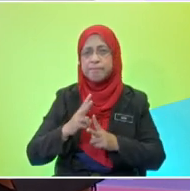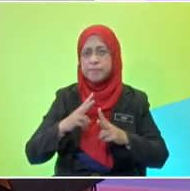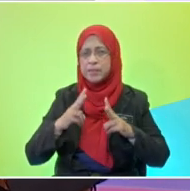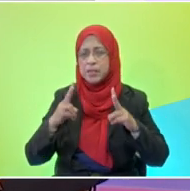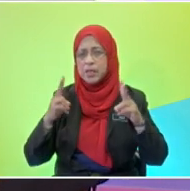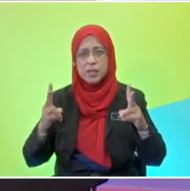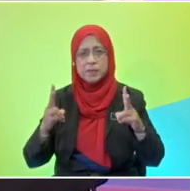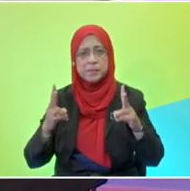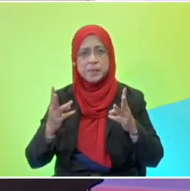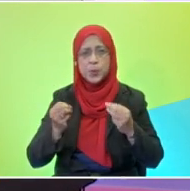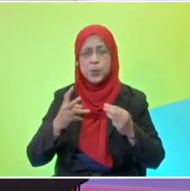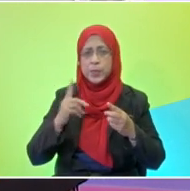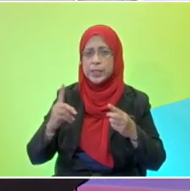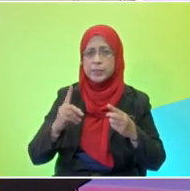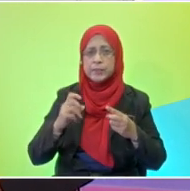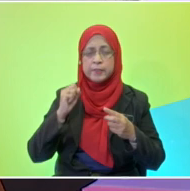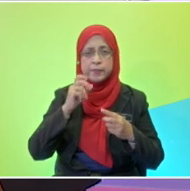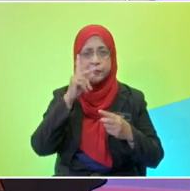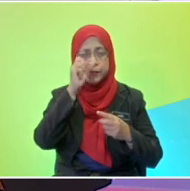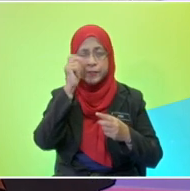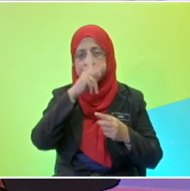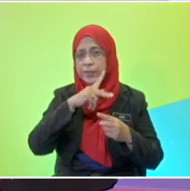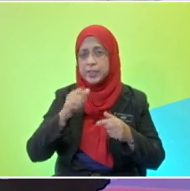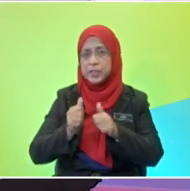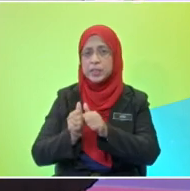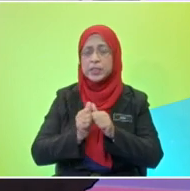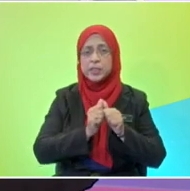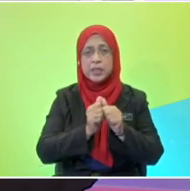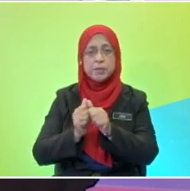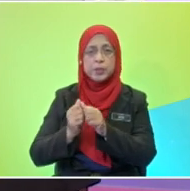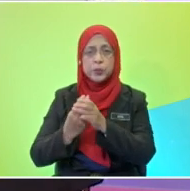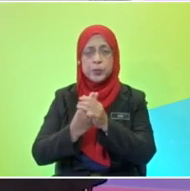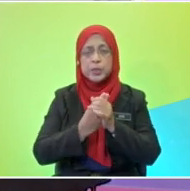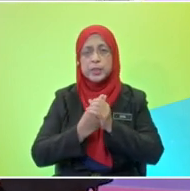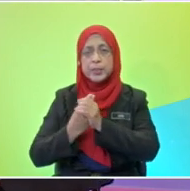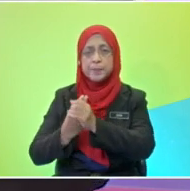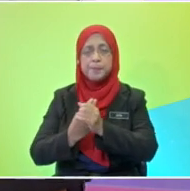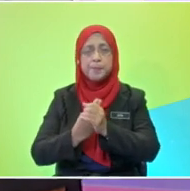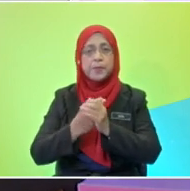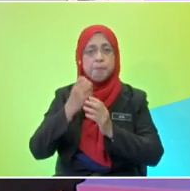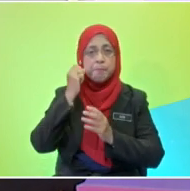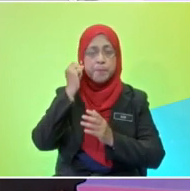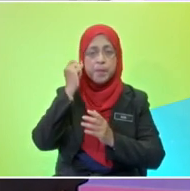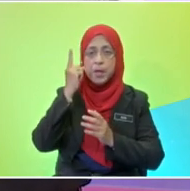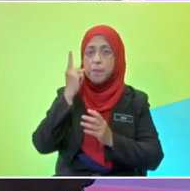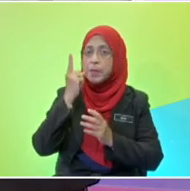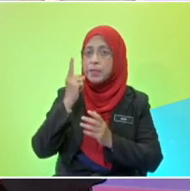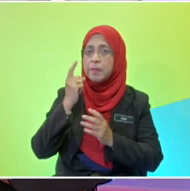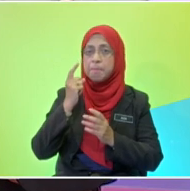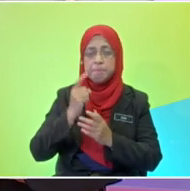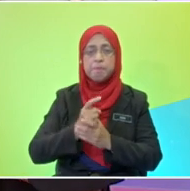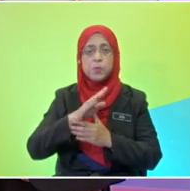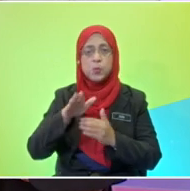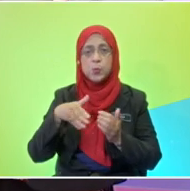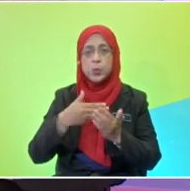aspek toleransi ya universal aspek memahami kehendak makhlukNya